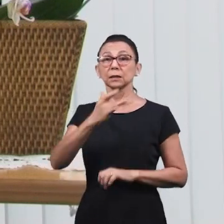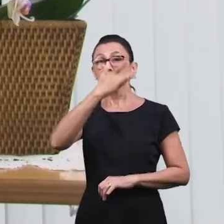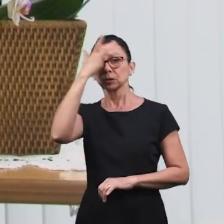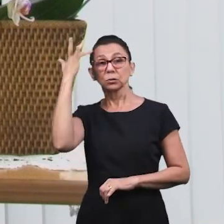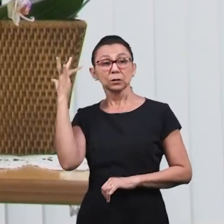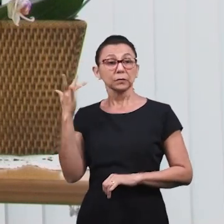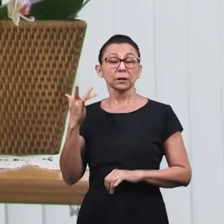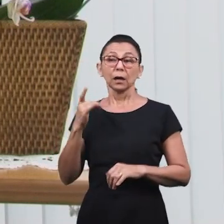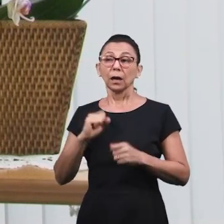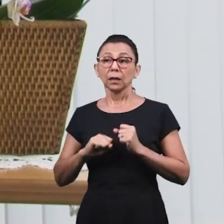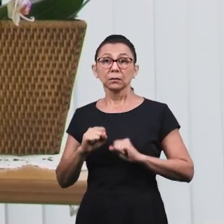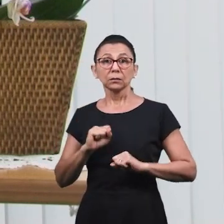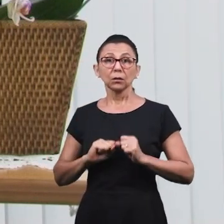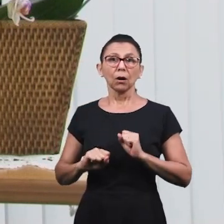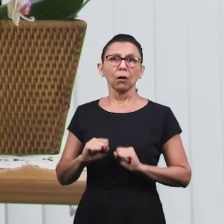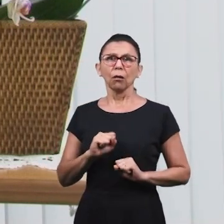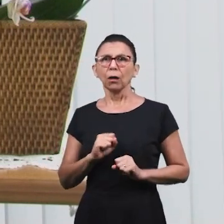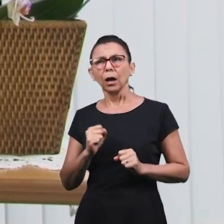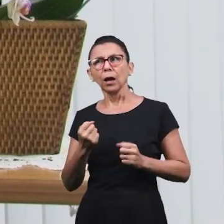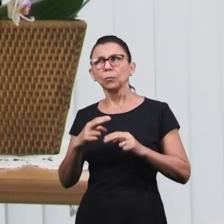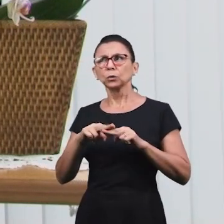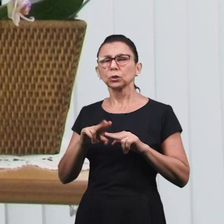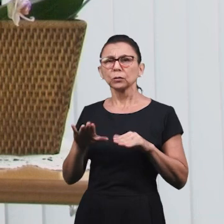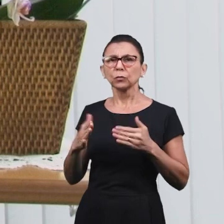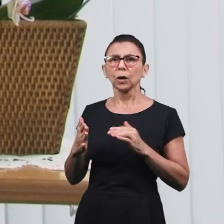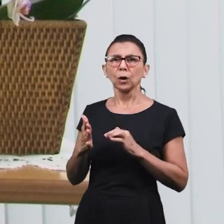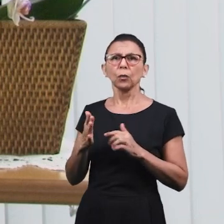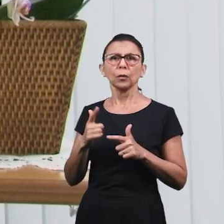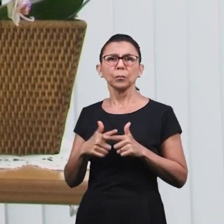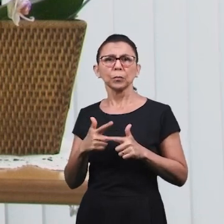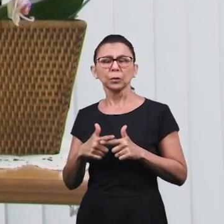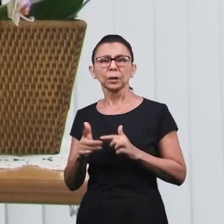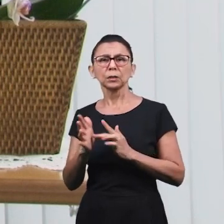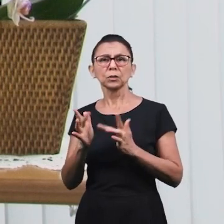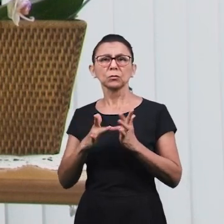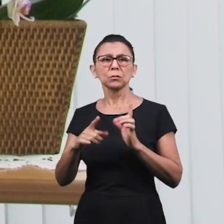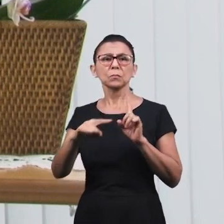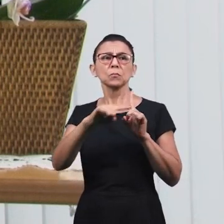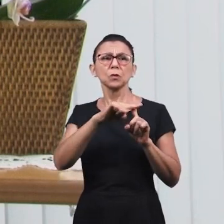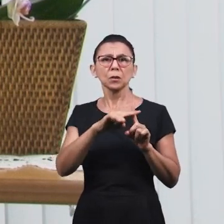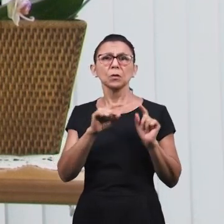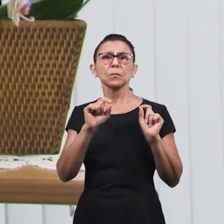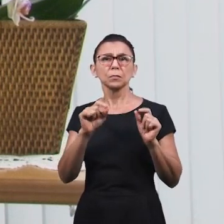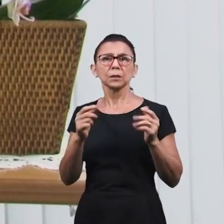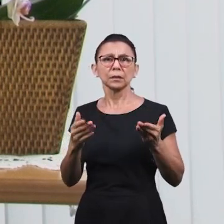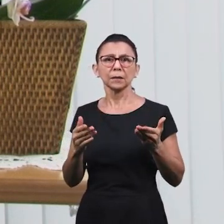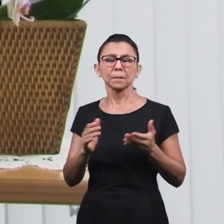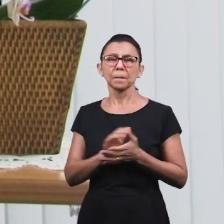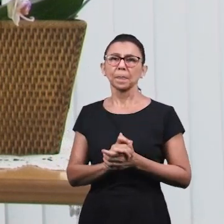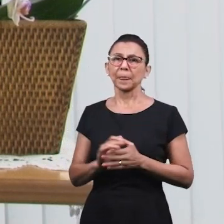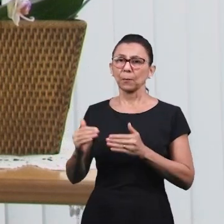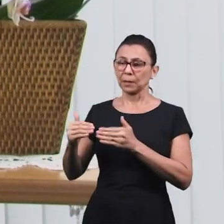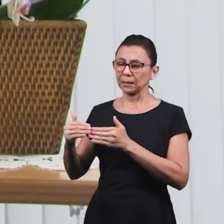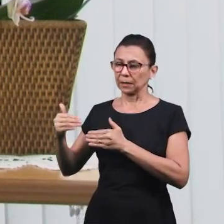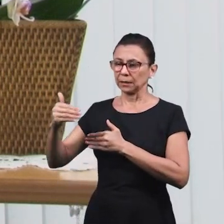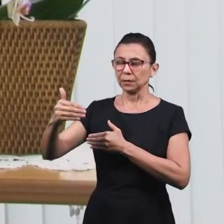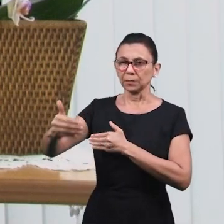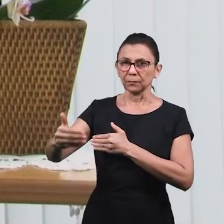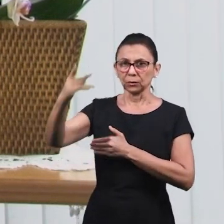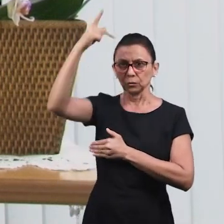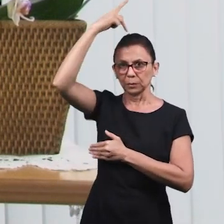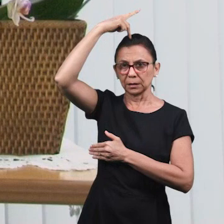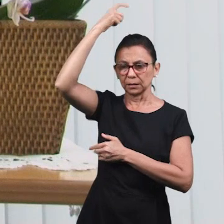Mais quand les disciples ont été réunis et le Saint-Esprit a été versé sur tous